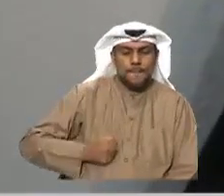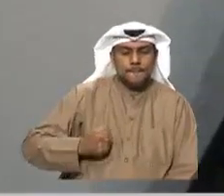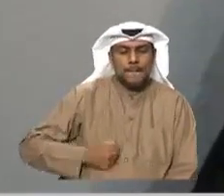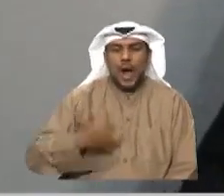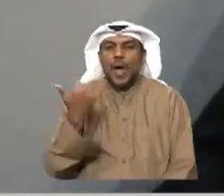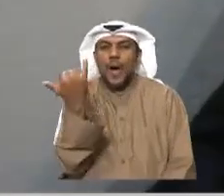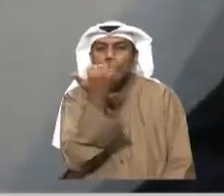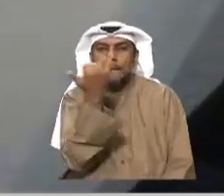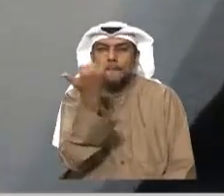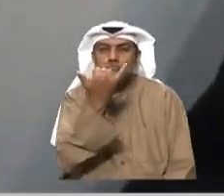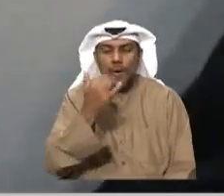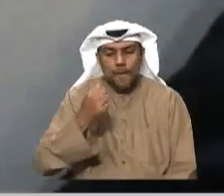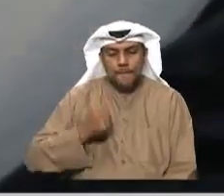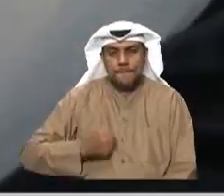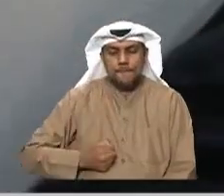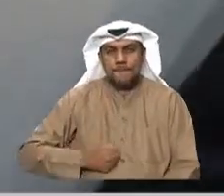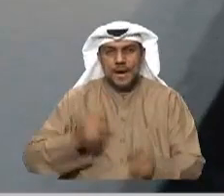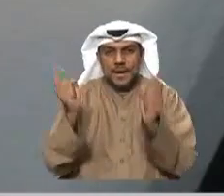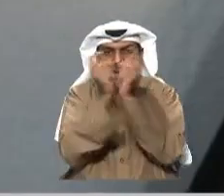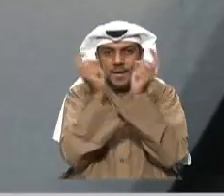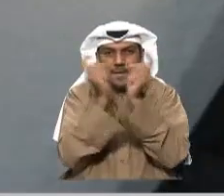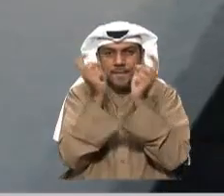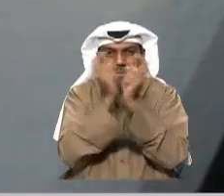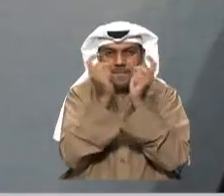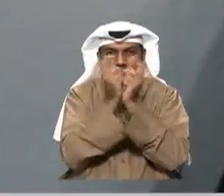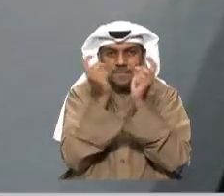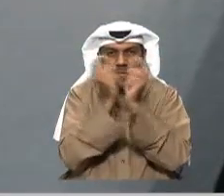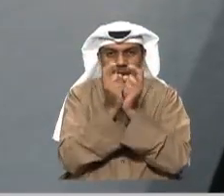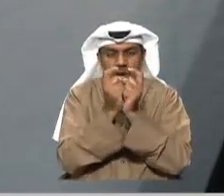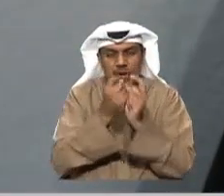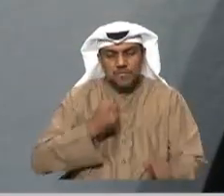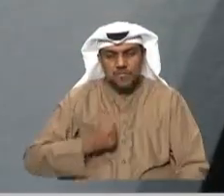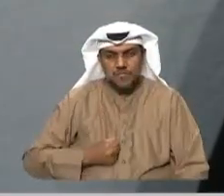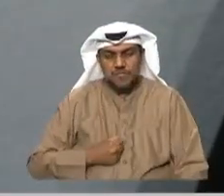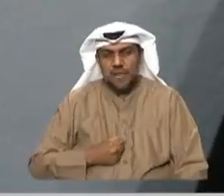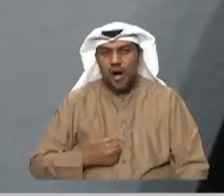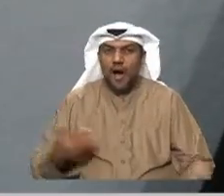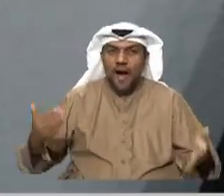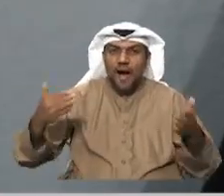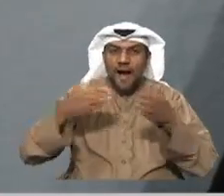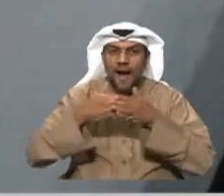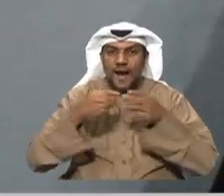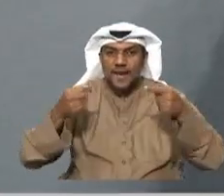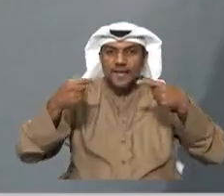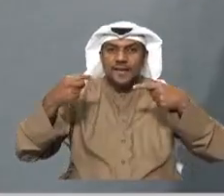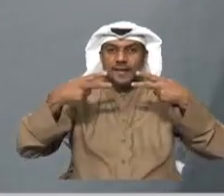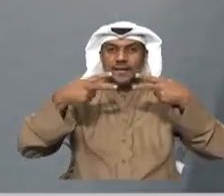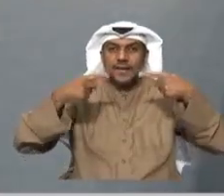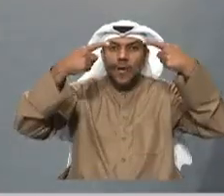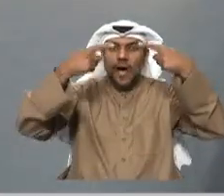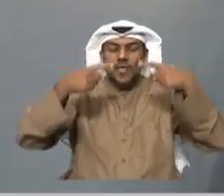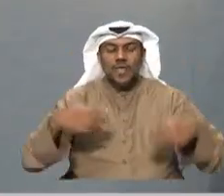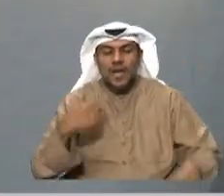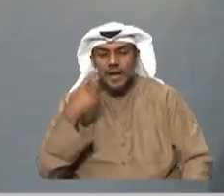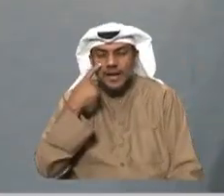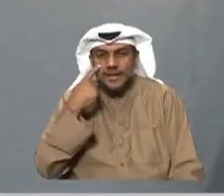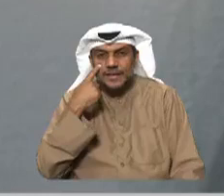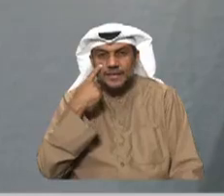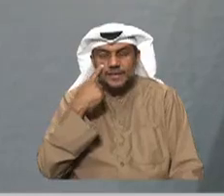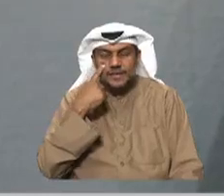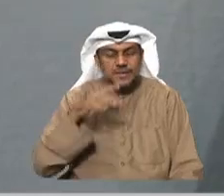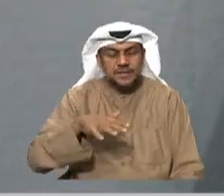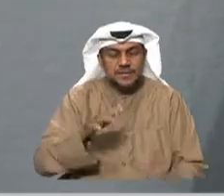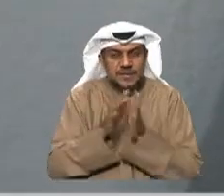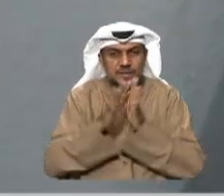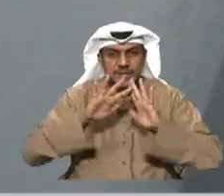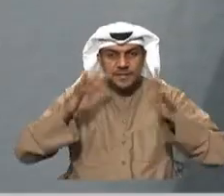هي اللي تخلينا نطوف الدور اللي قبل النهائي، وكان هدفنا أن الجمهور ما يرجع زعلان،